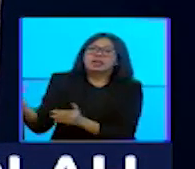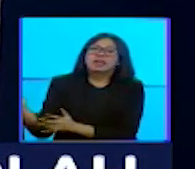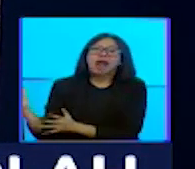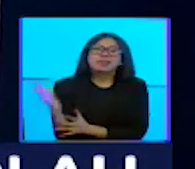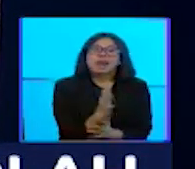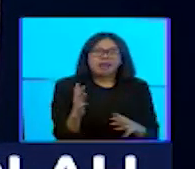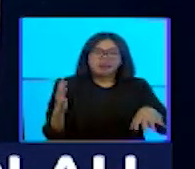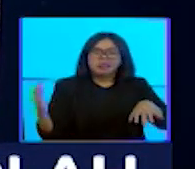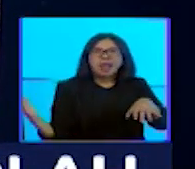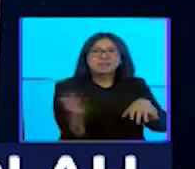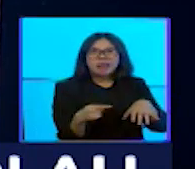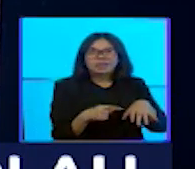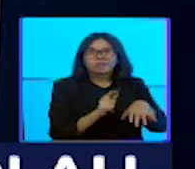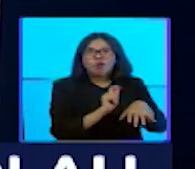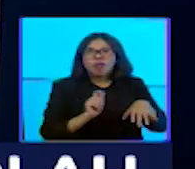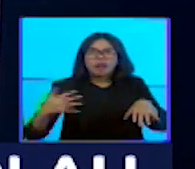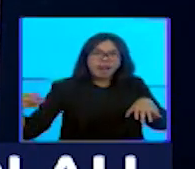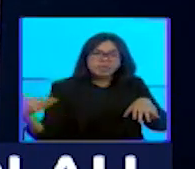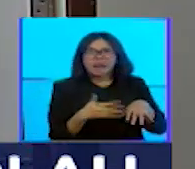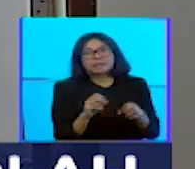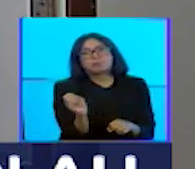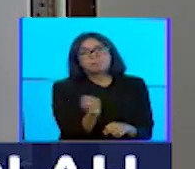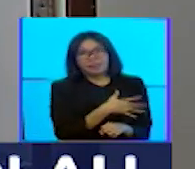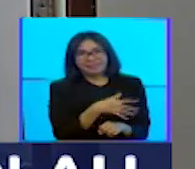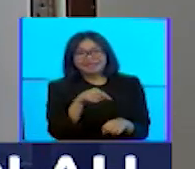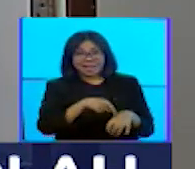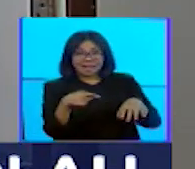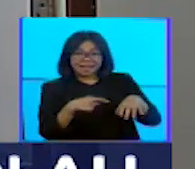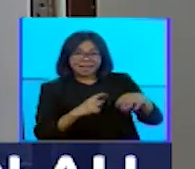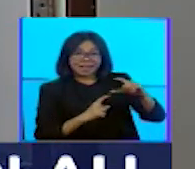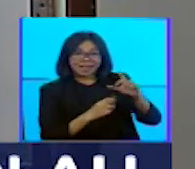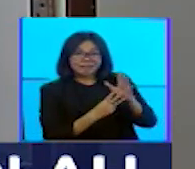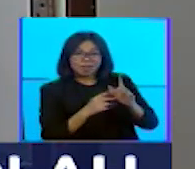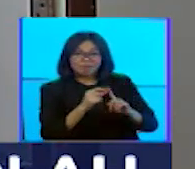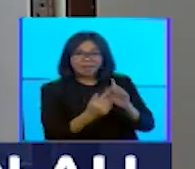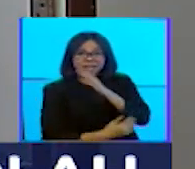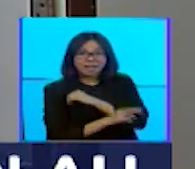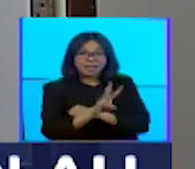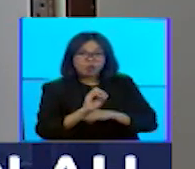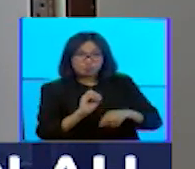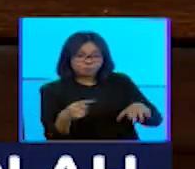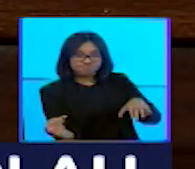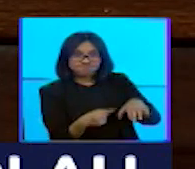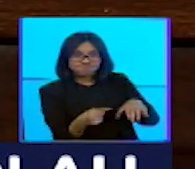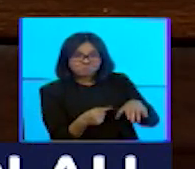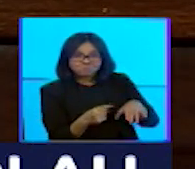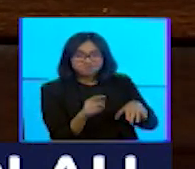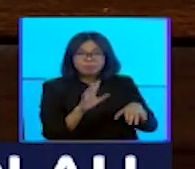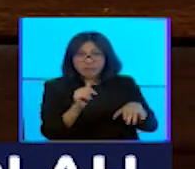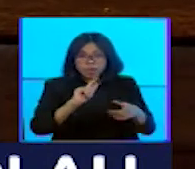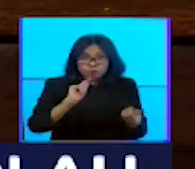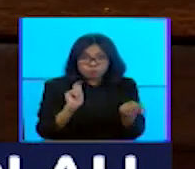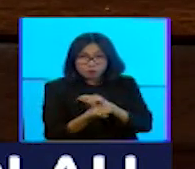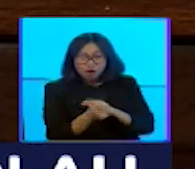dan diadakannya atau dialihfungsikan nya SMP Negeri 30 kota Tangerang ini seiring dengan memang